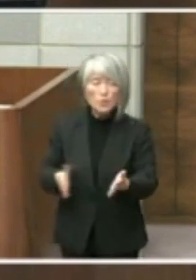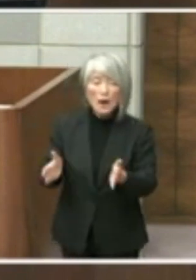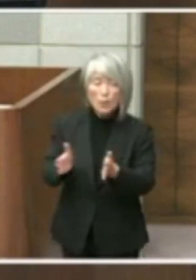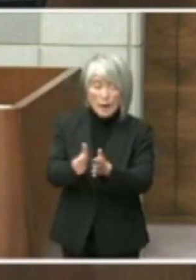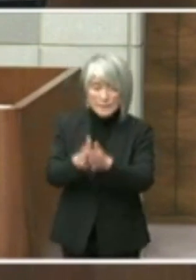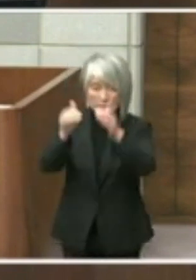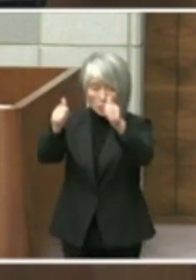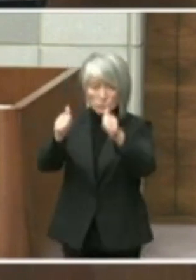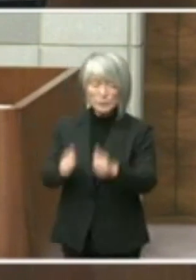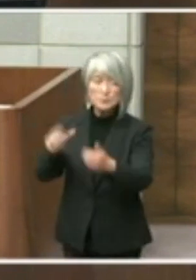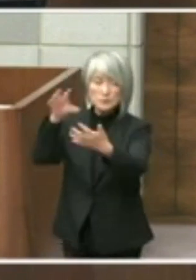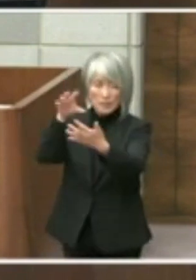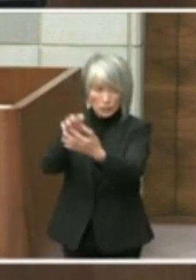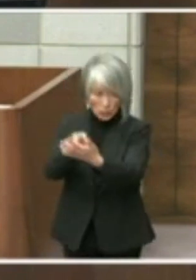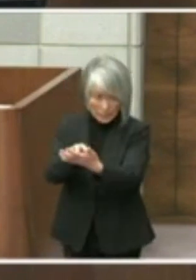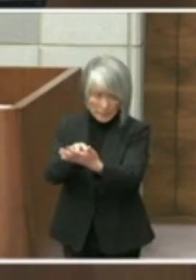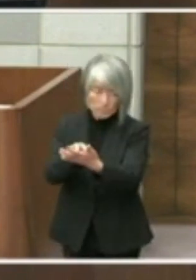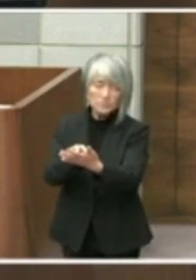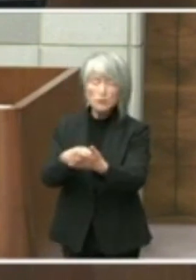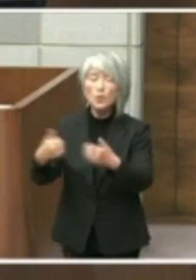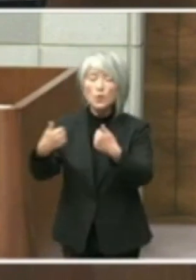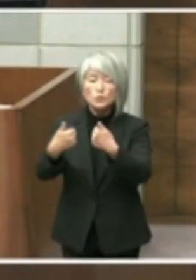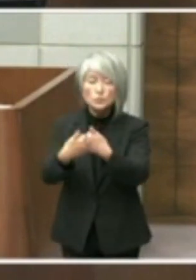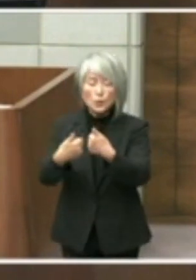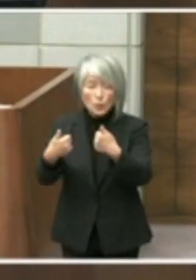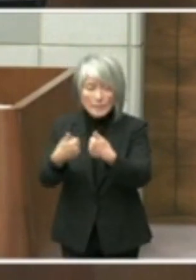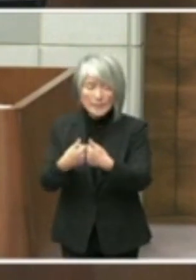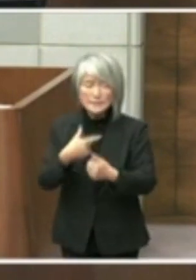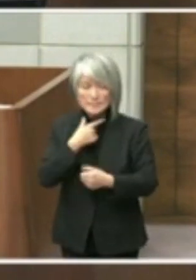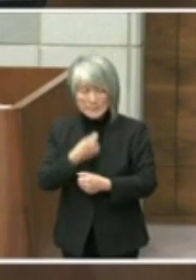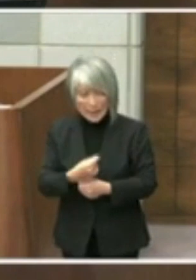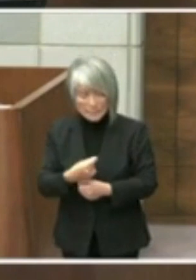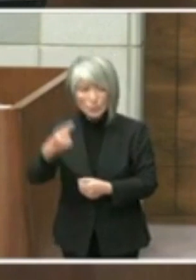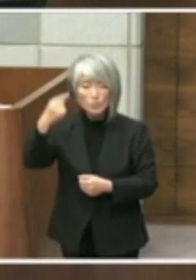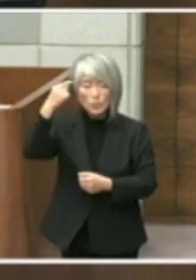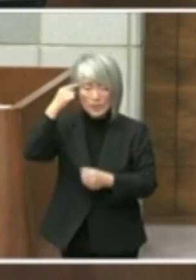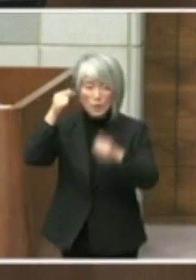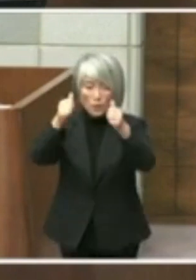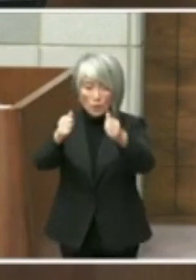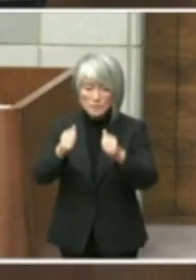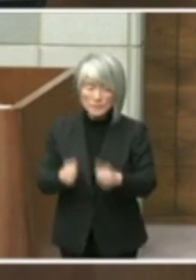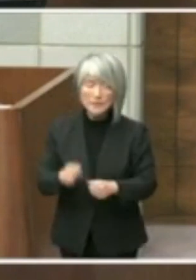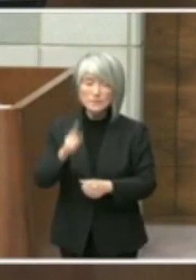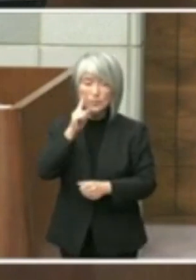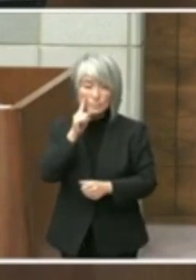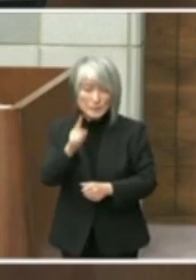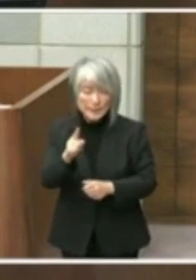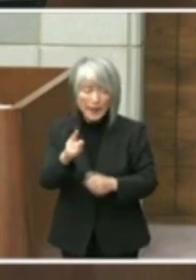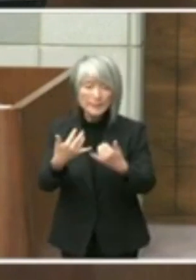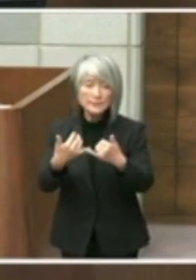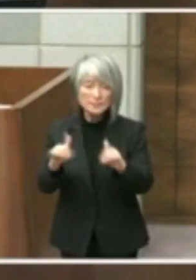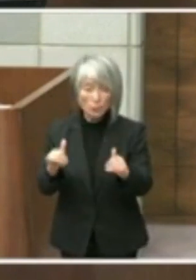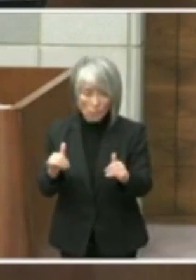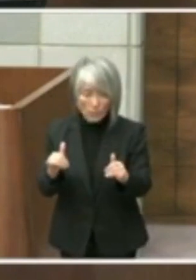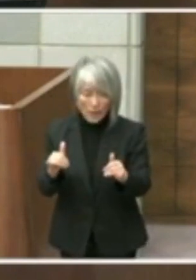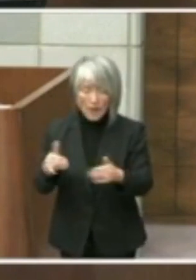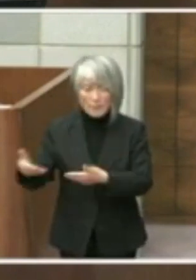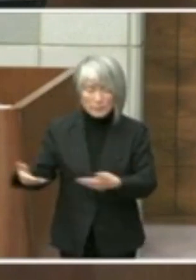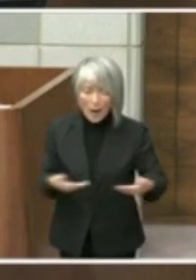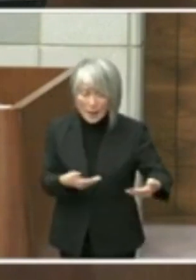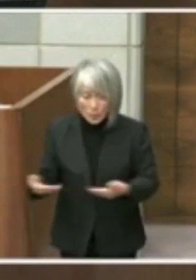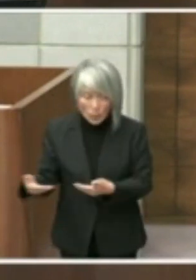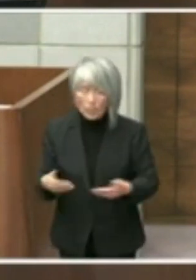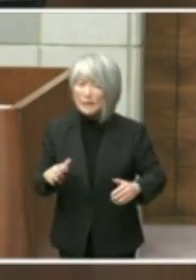が、ご相談をされたいと思われ、ホームページをご覧になられた方が、迷うこと